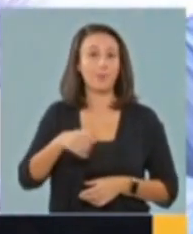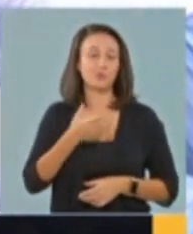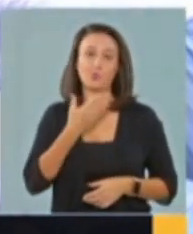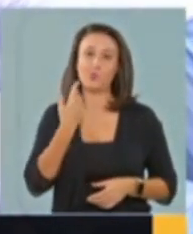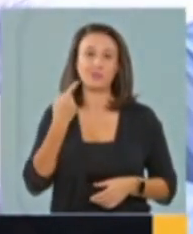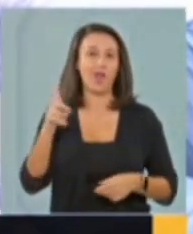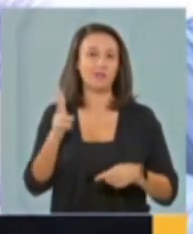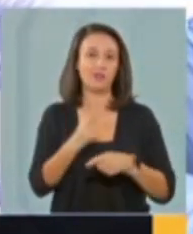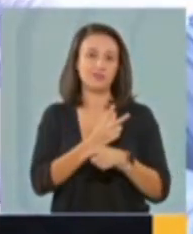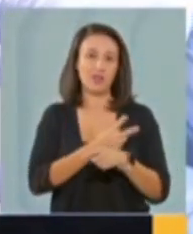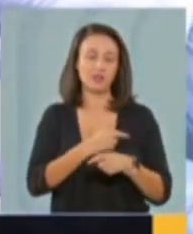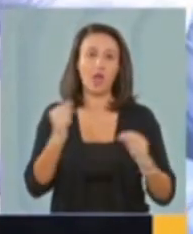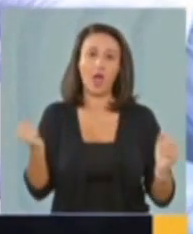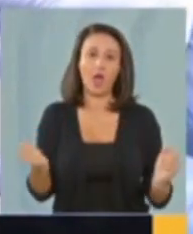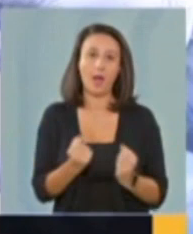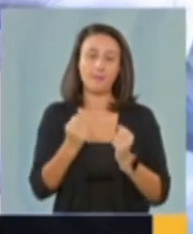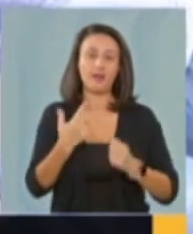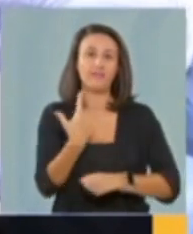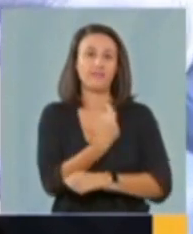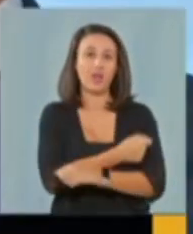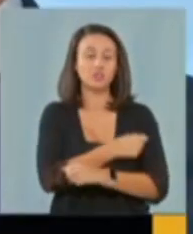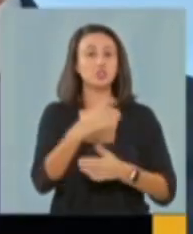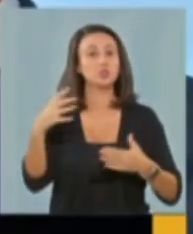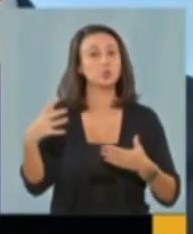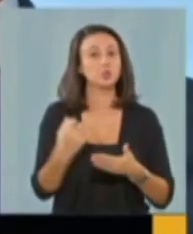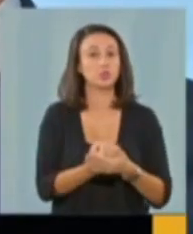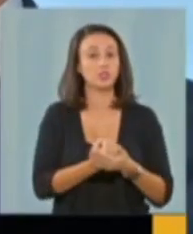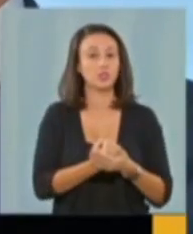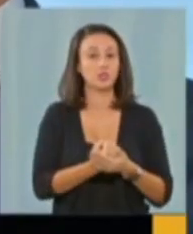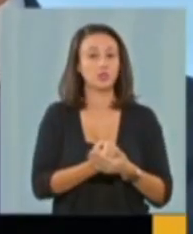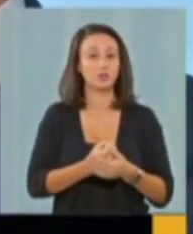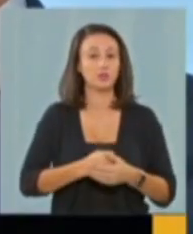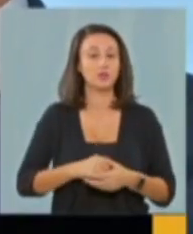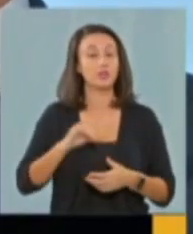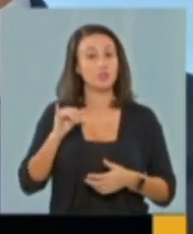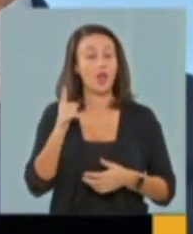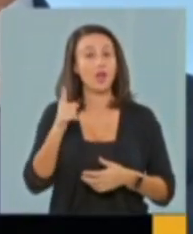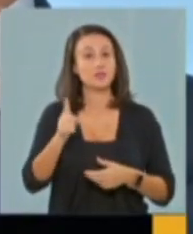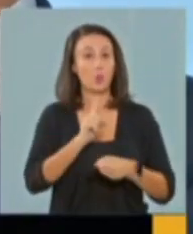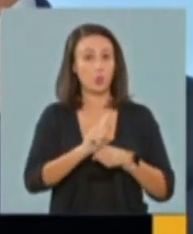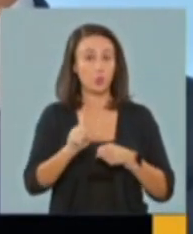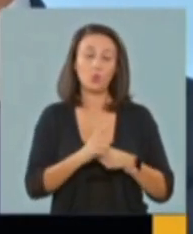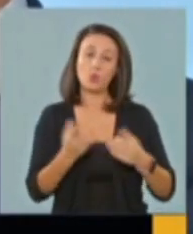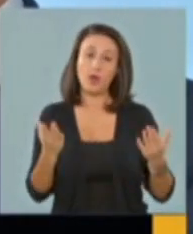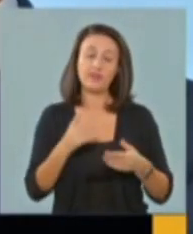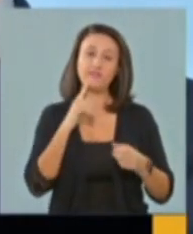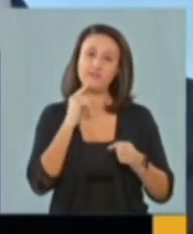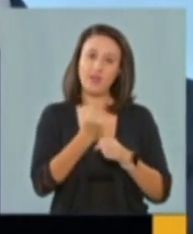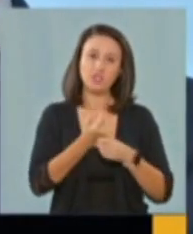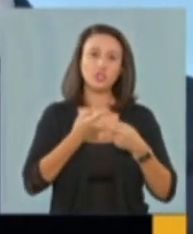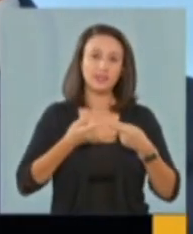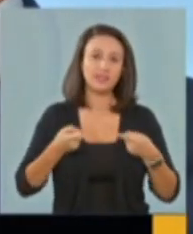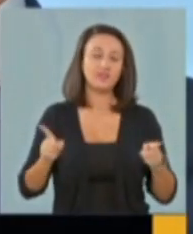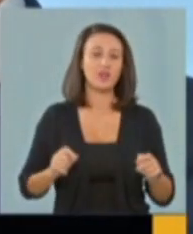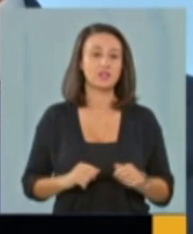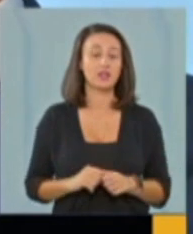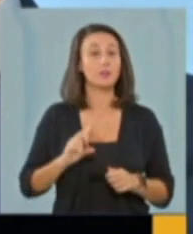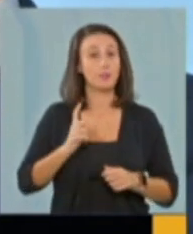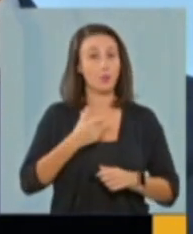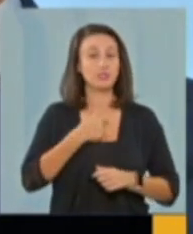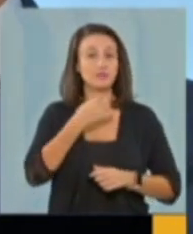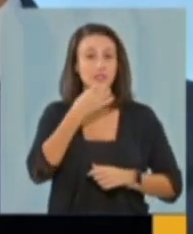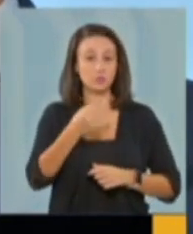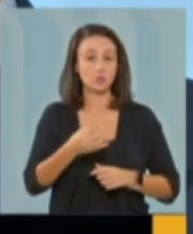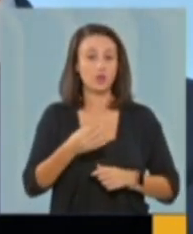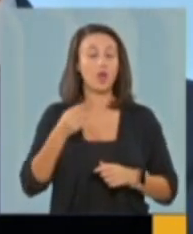există în alte state cu o campanie de vaccinare de succes nu și asta este cred ca un lucru care face diferența pot să vă spun